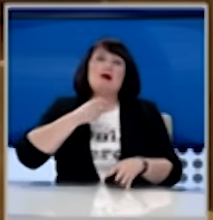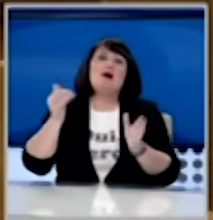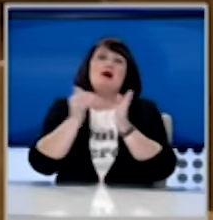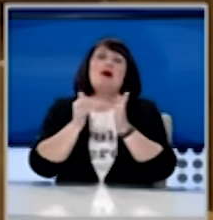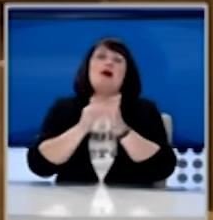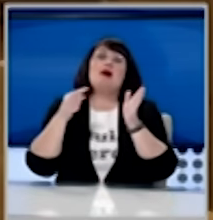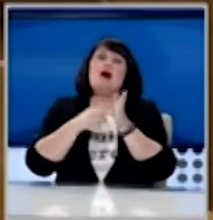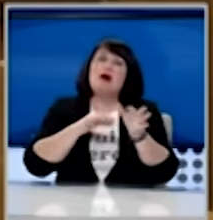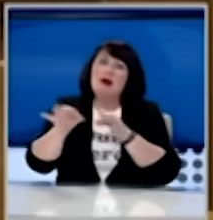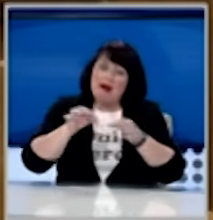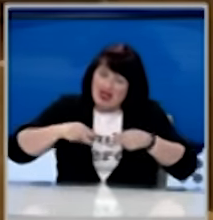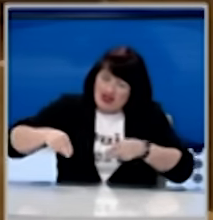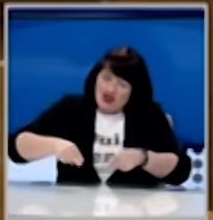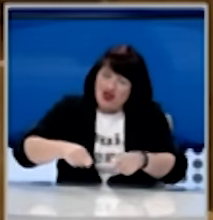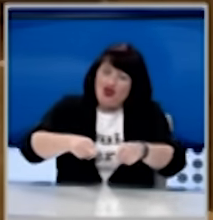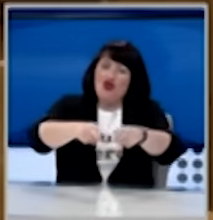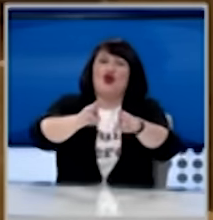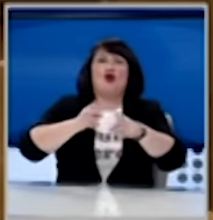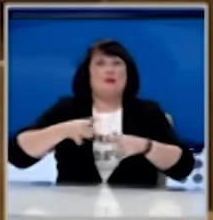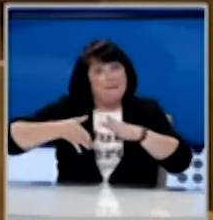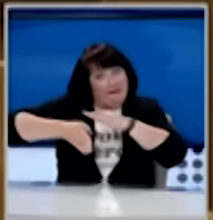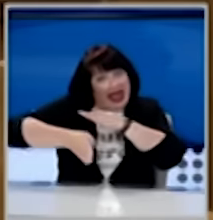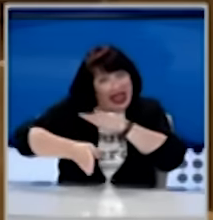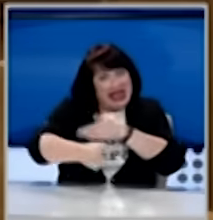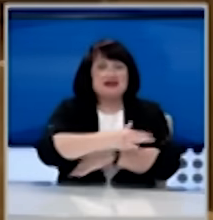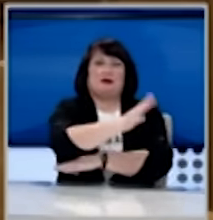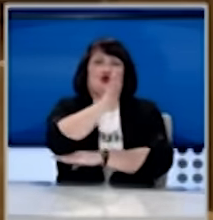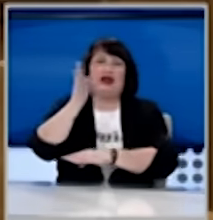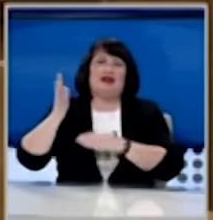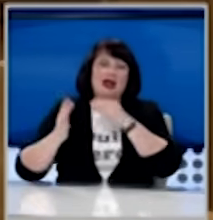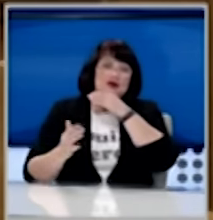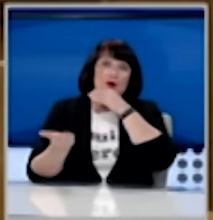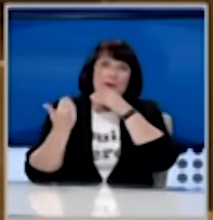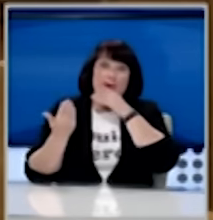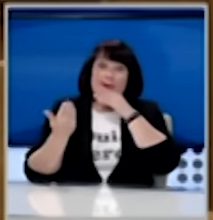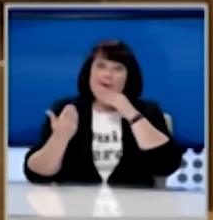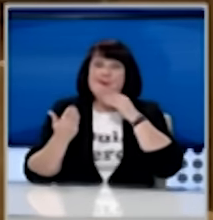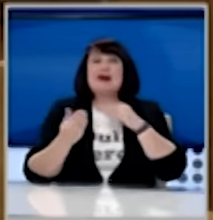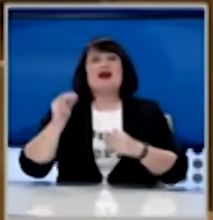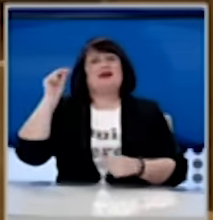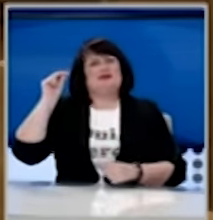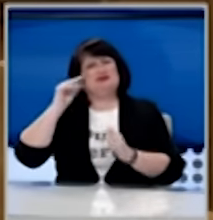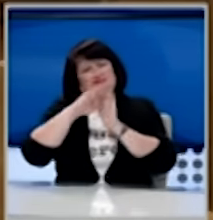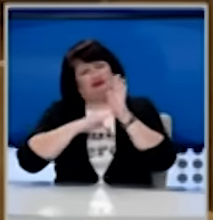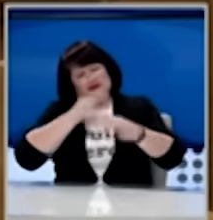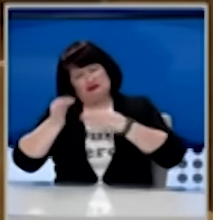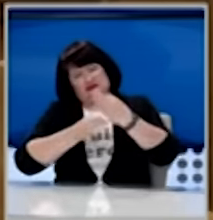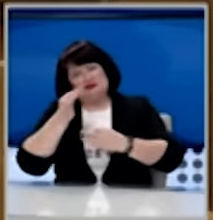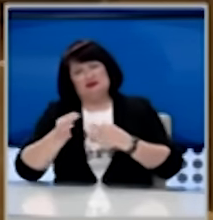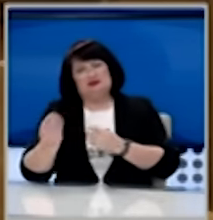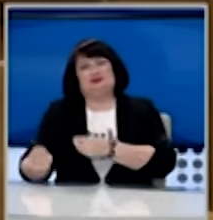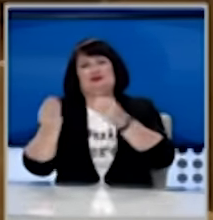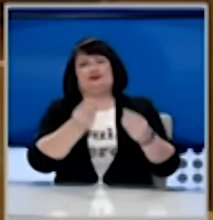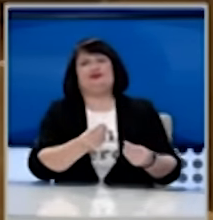χιλιομέτρων δασικών δρόμων μάλιστα πριν καν στεγνώσει το μελάνι απ τις εξαγγελίες σας για την εγχώριο της